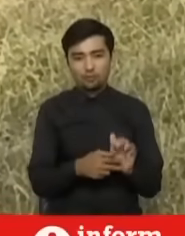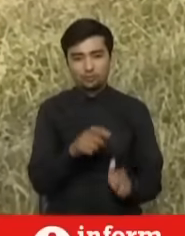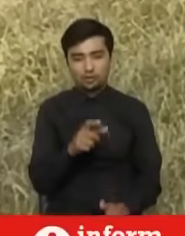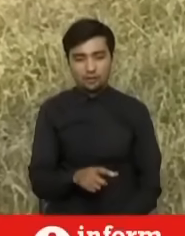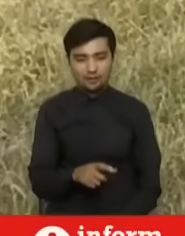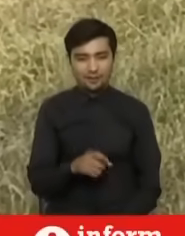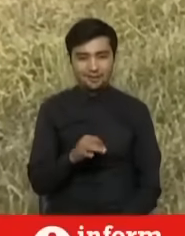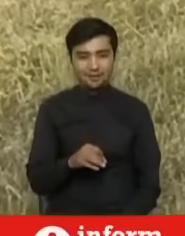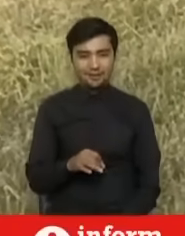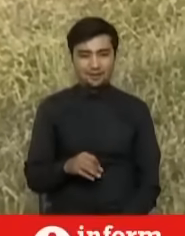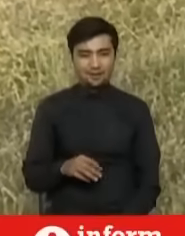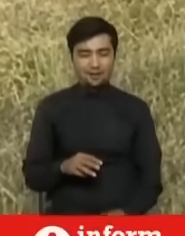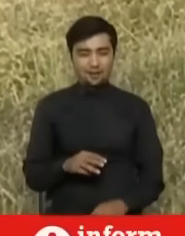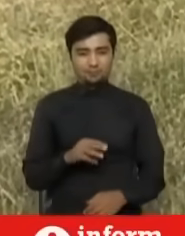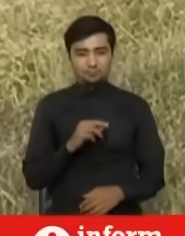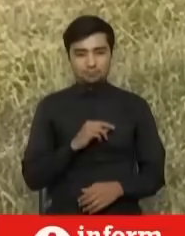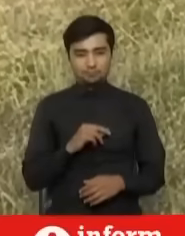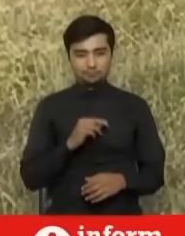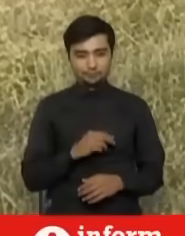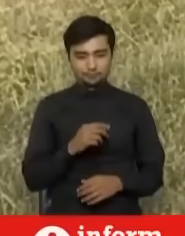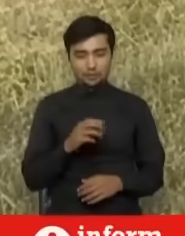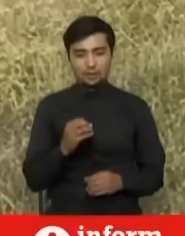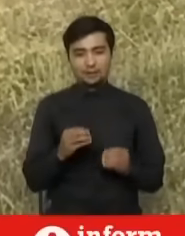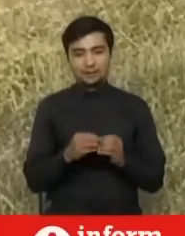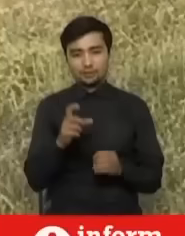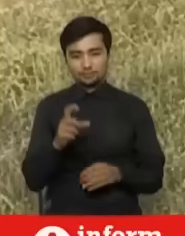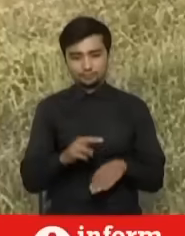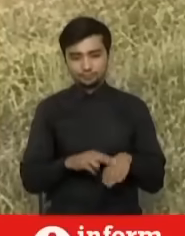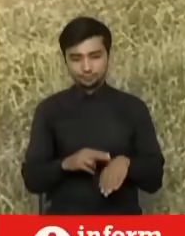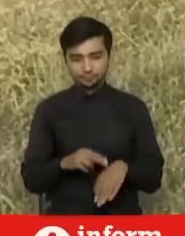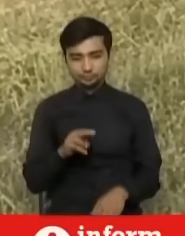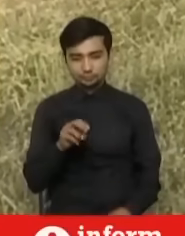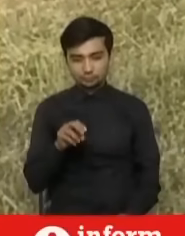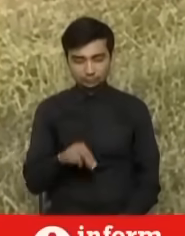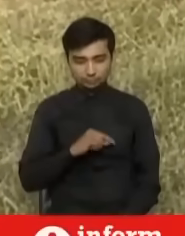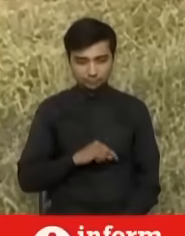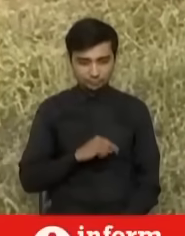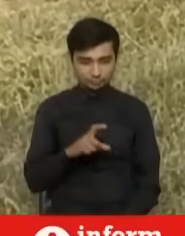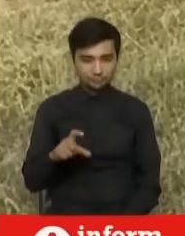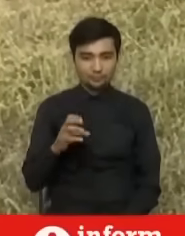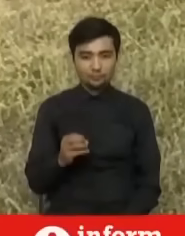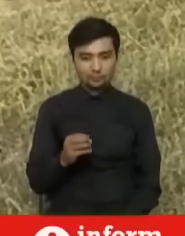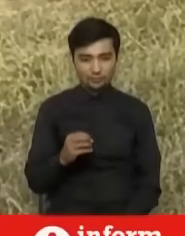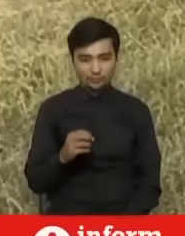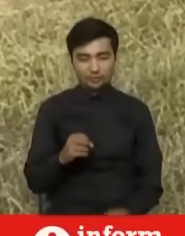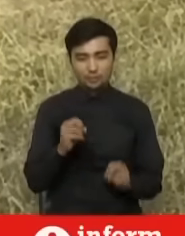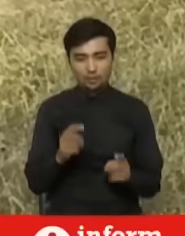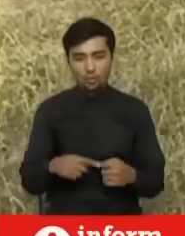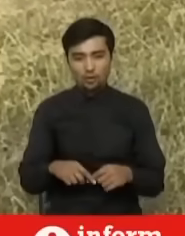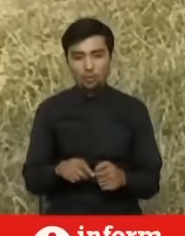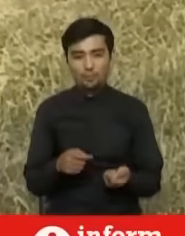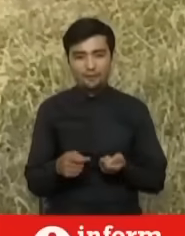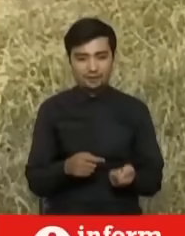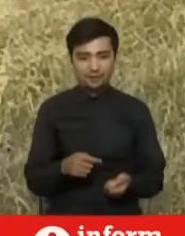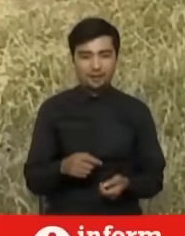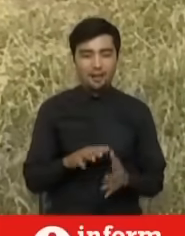жағдай министрлігінің қызметкерлері, 10 адам полиция департаментінің қызметкерлері, жергілікті атқарушы органдардан,